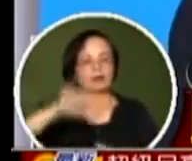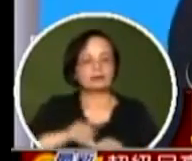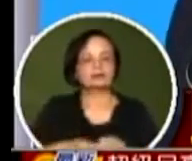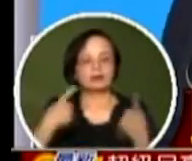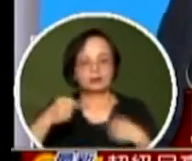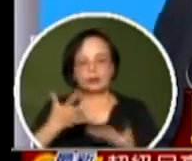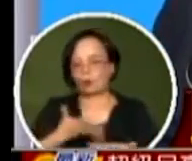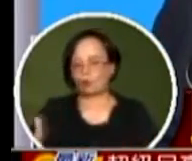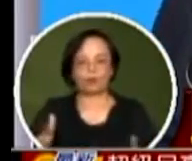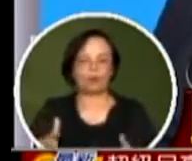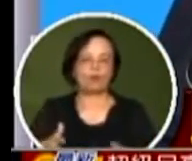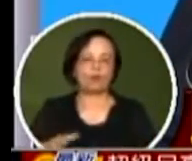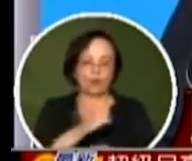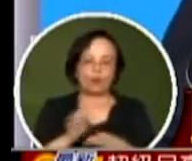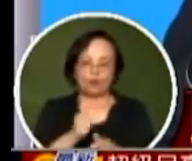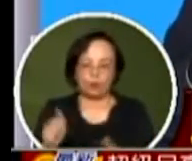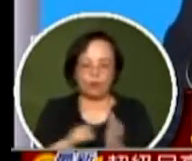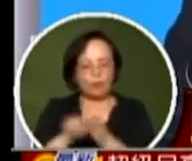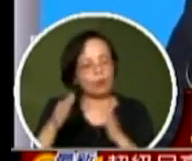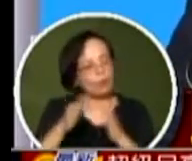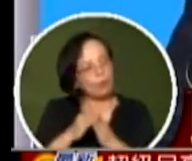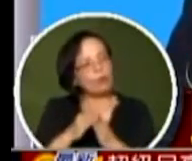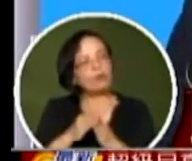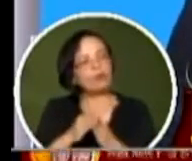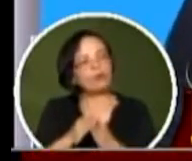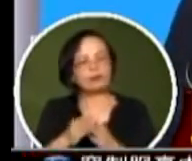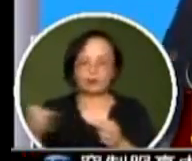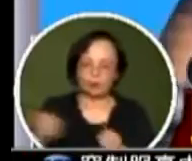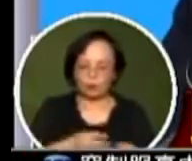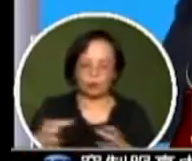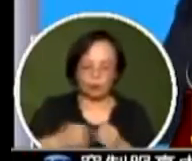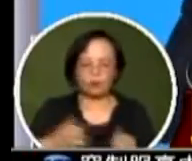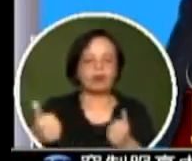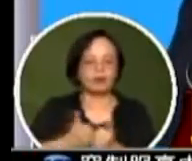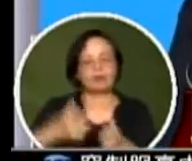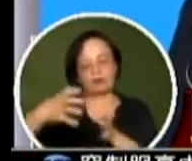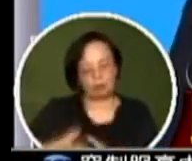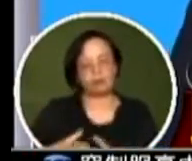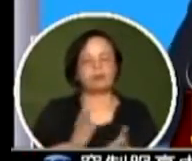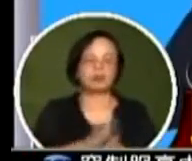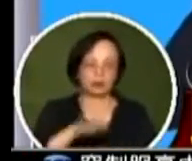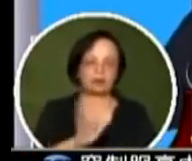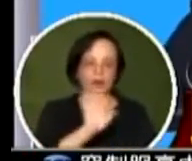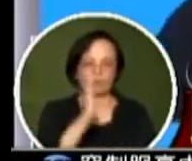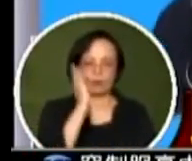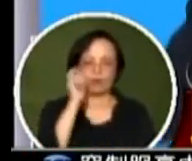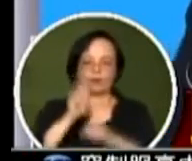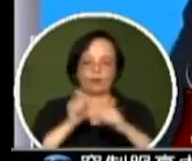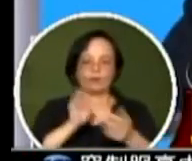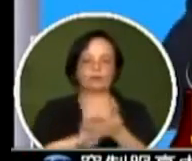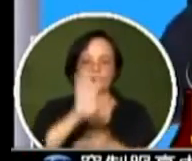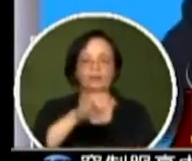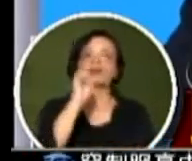家我是即个新党叫地口吼，即、有办的即种的讨论会咱有即个政策出来。来甲即个